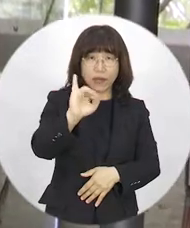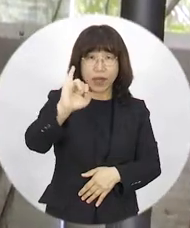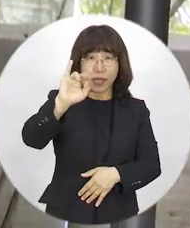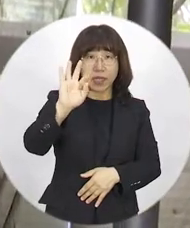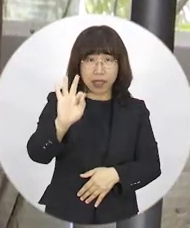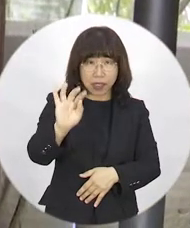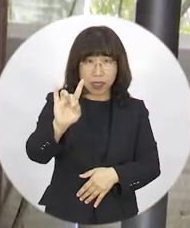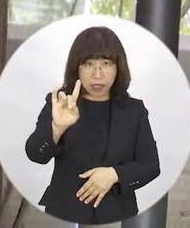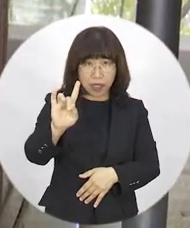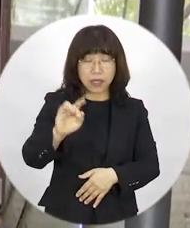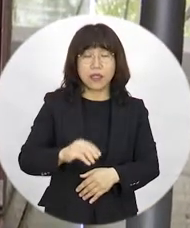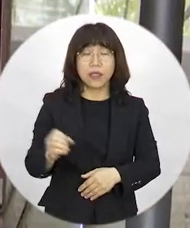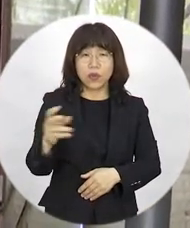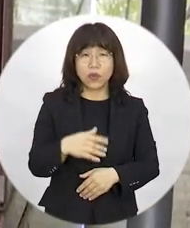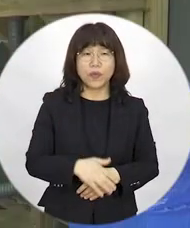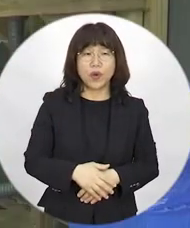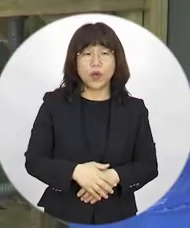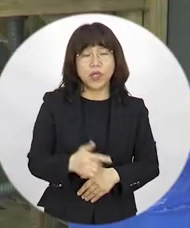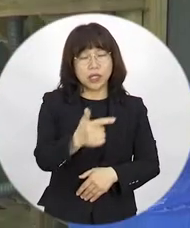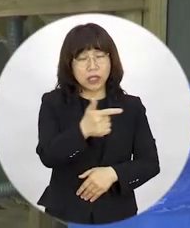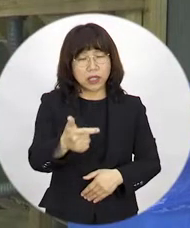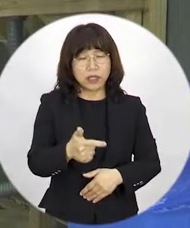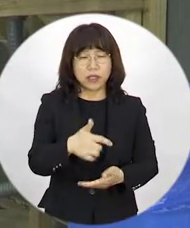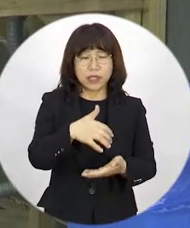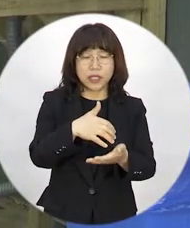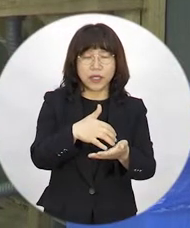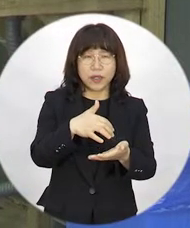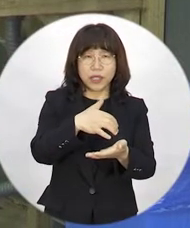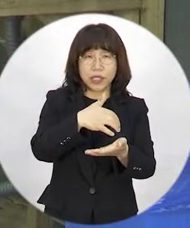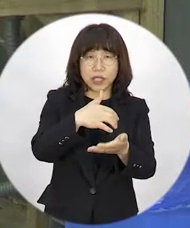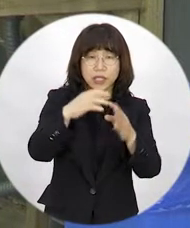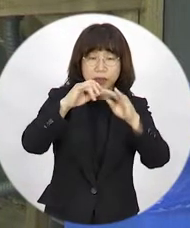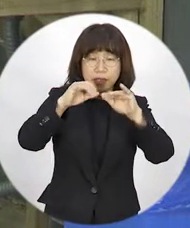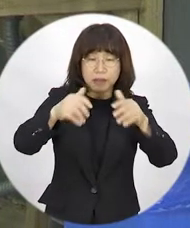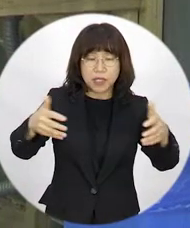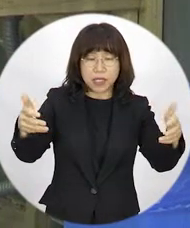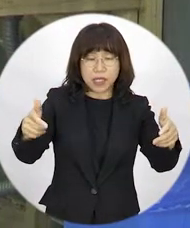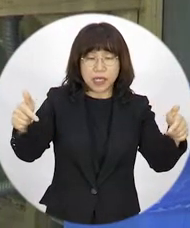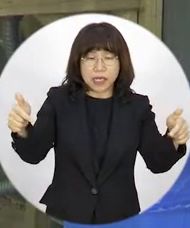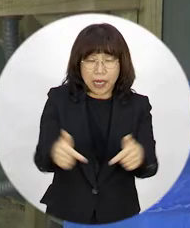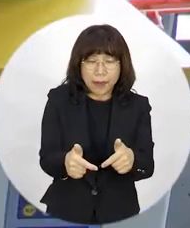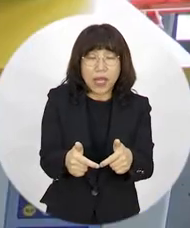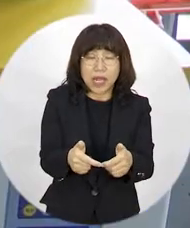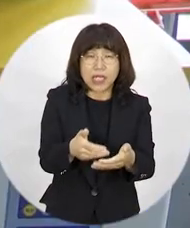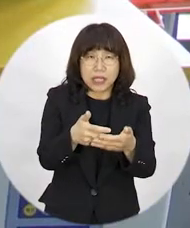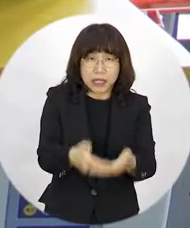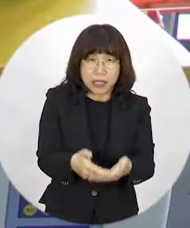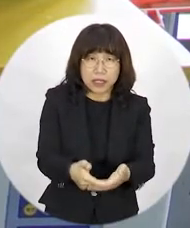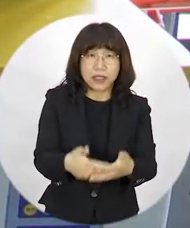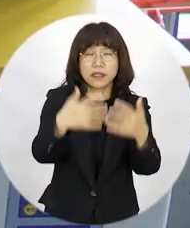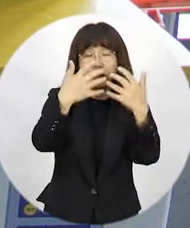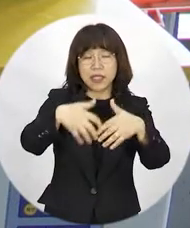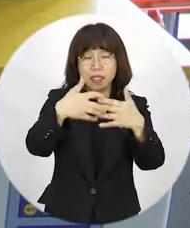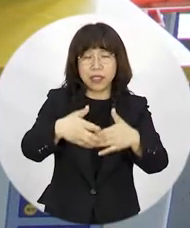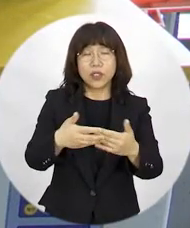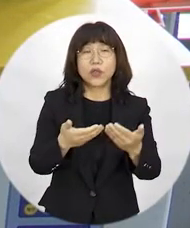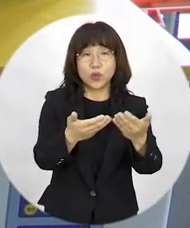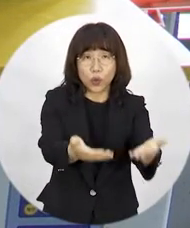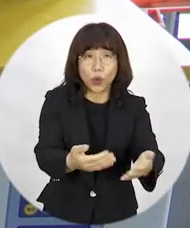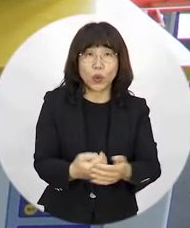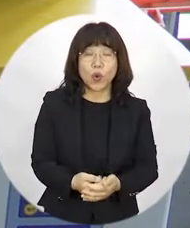종량기를, 150세대 이상 공동주택에는 대형 감량기를 무료로 설치해주고 있습니다. 신청을